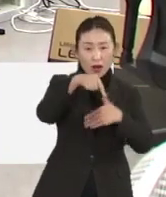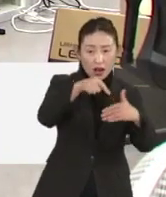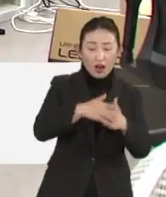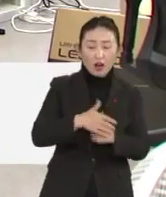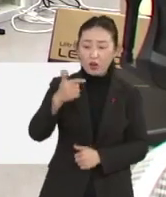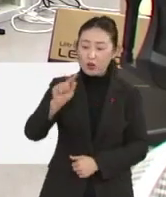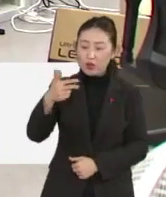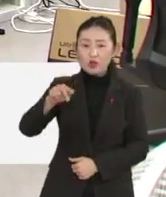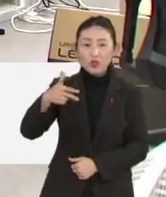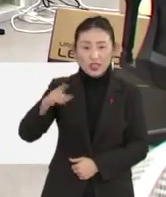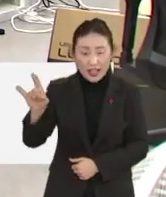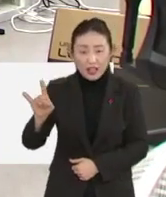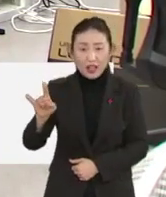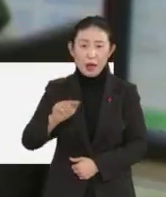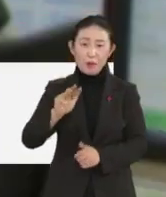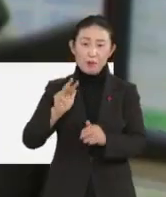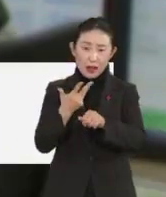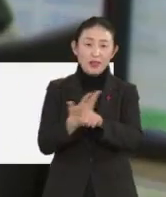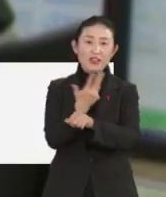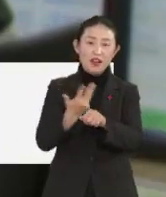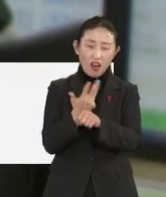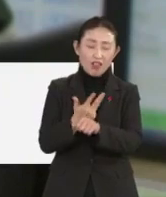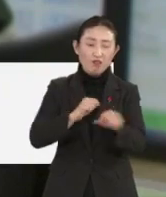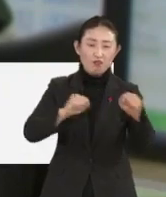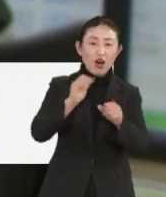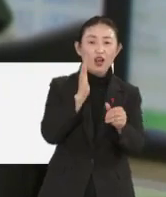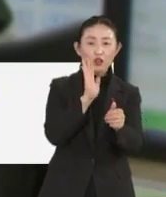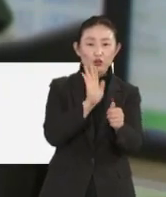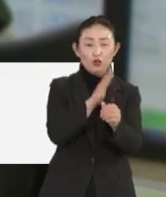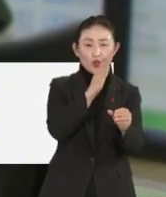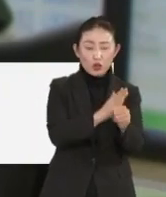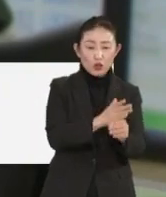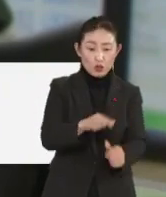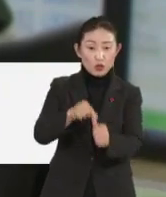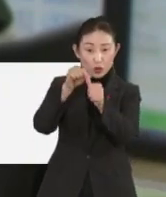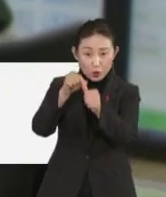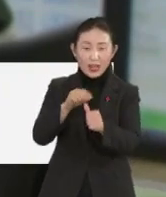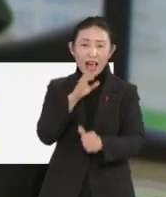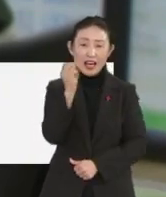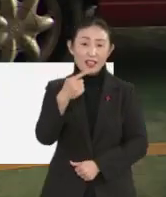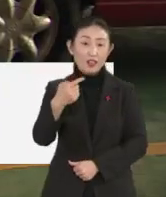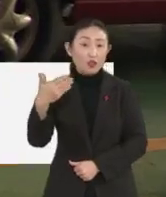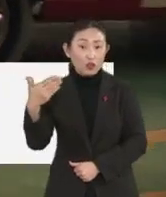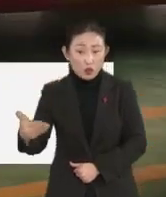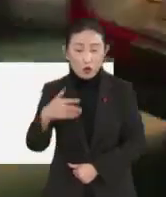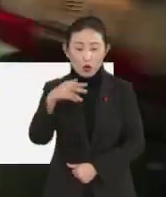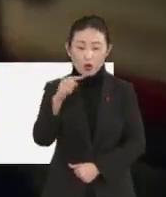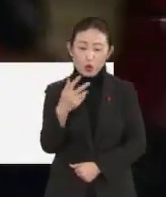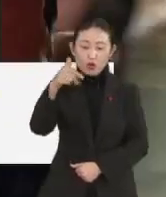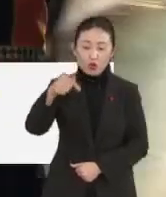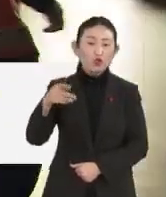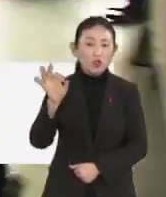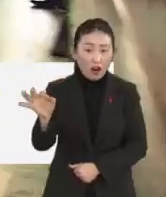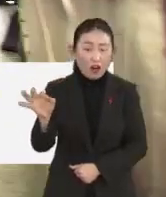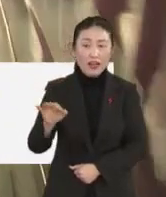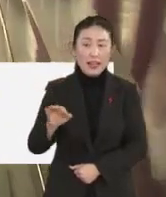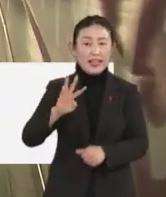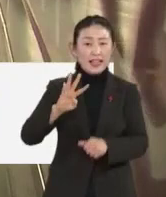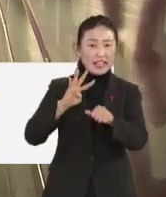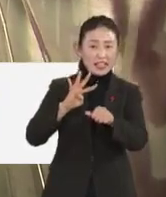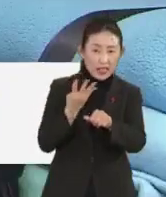권순재 대원은 878시간을 현장에서 보냈으며 구조 분야에서는 아산소방서 송주영 소방장이